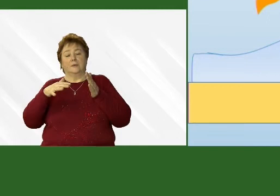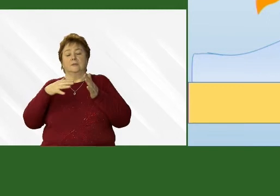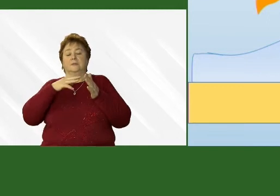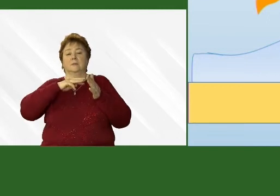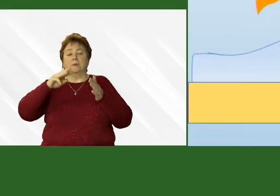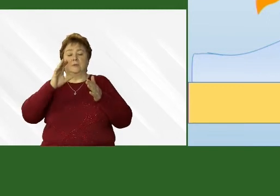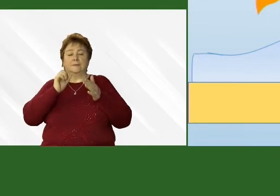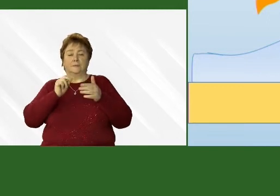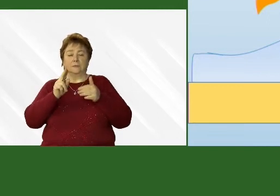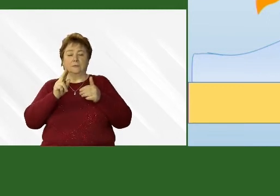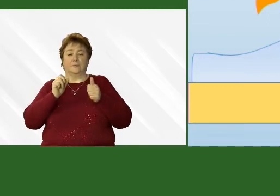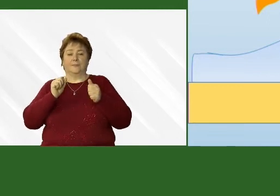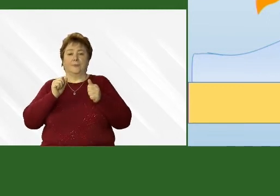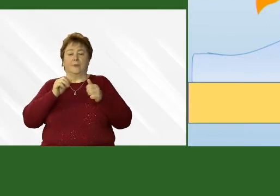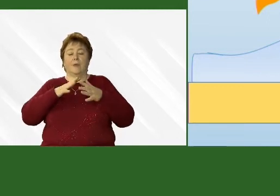в секунду.